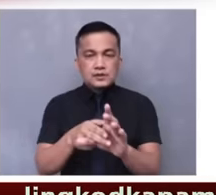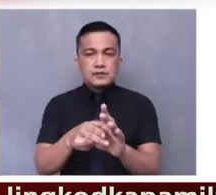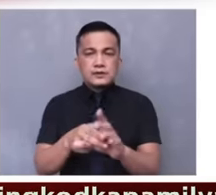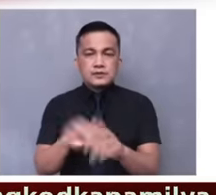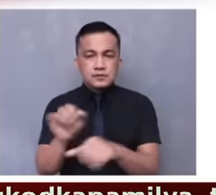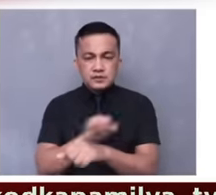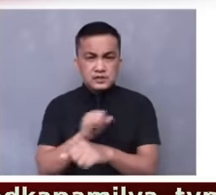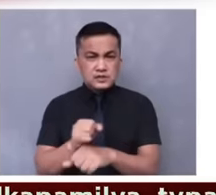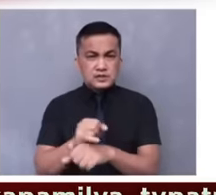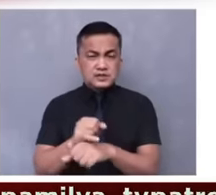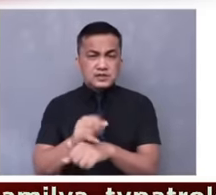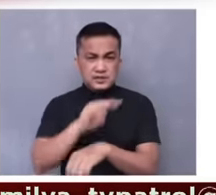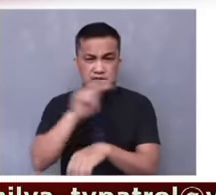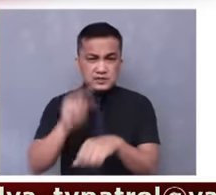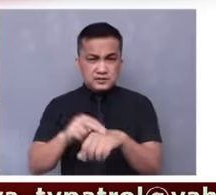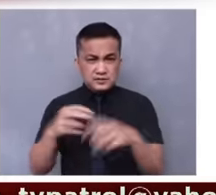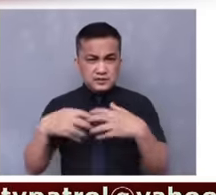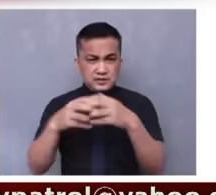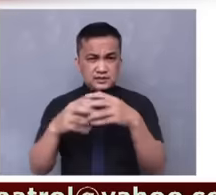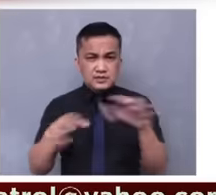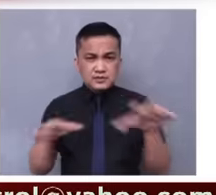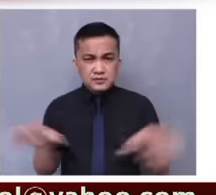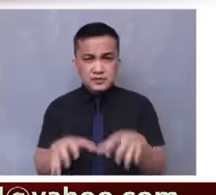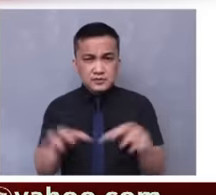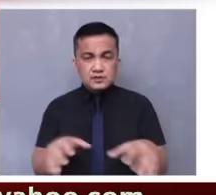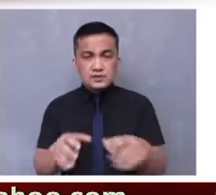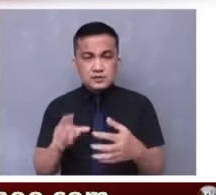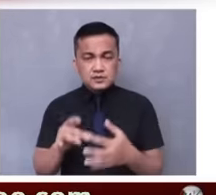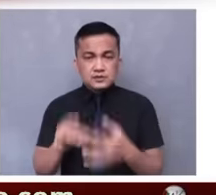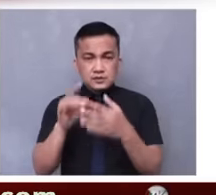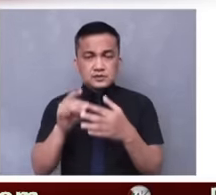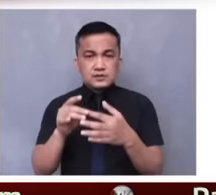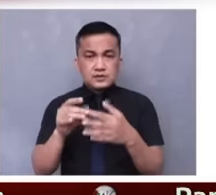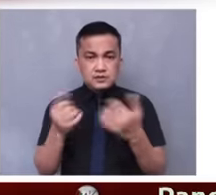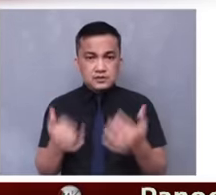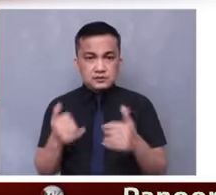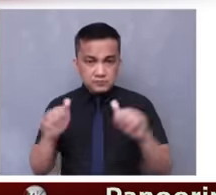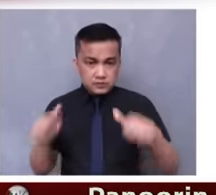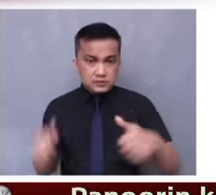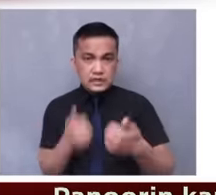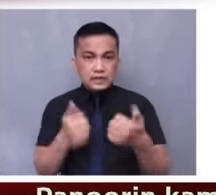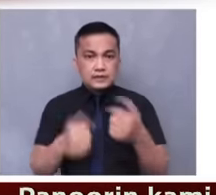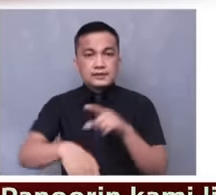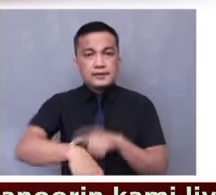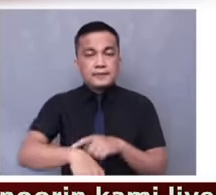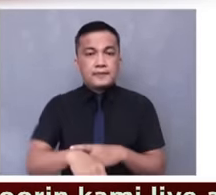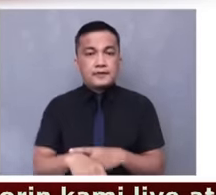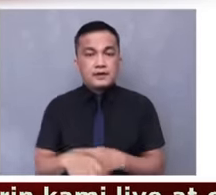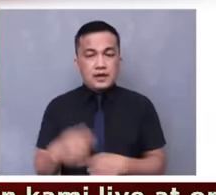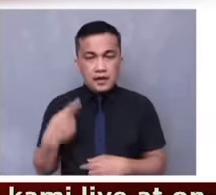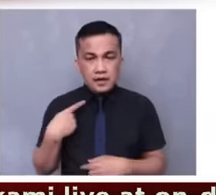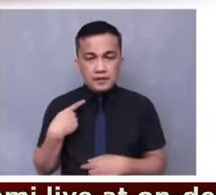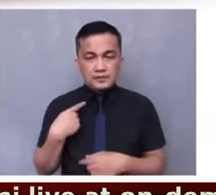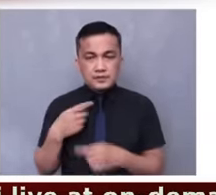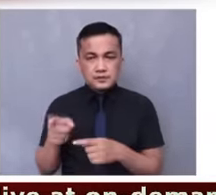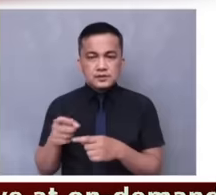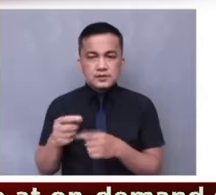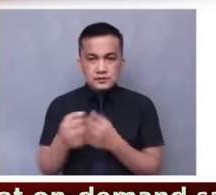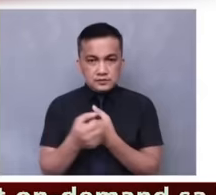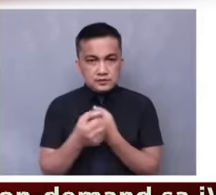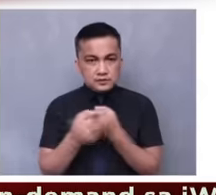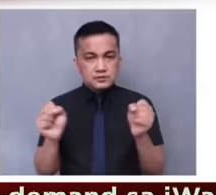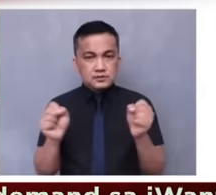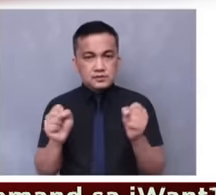efforts, especially those challenging times when we have to secure our nation's